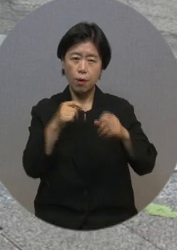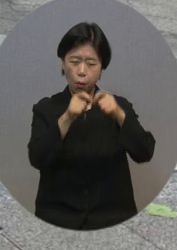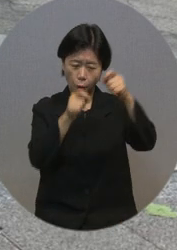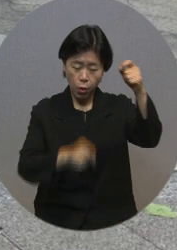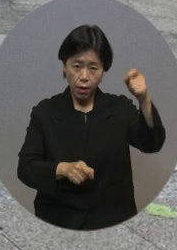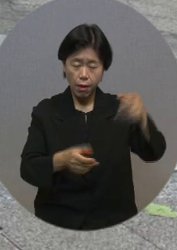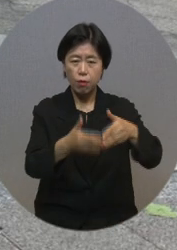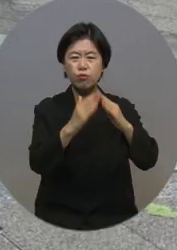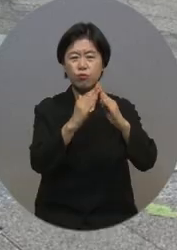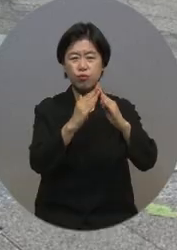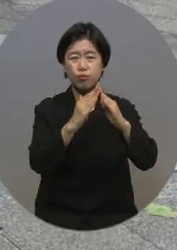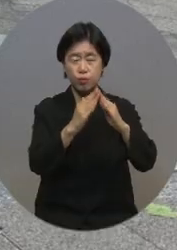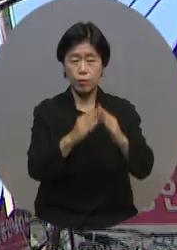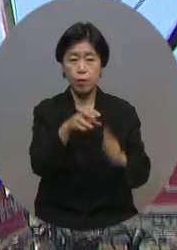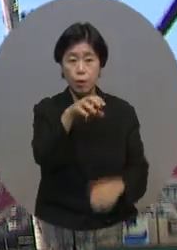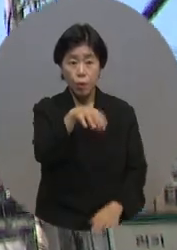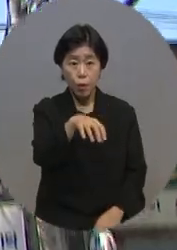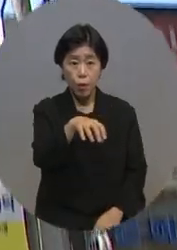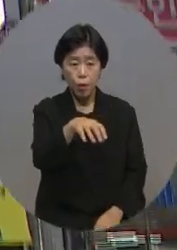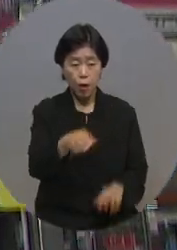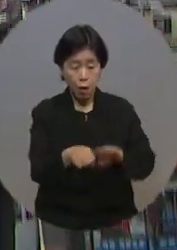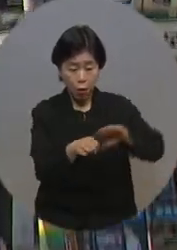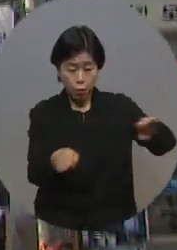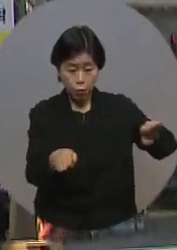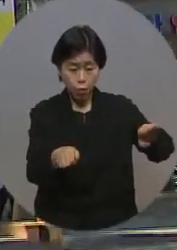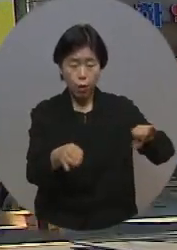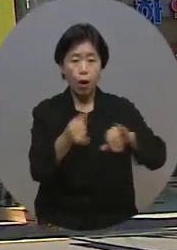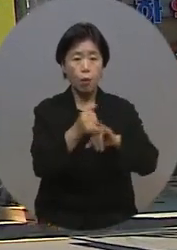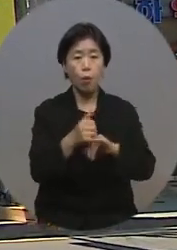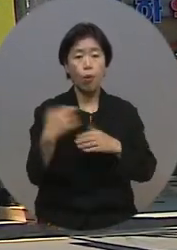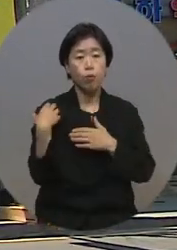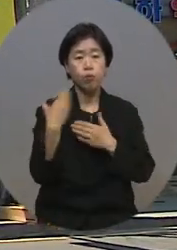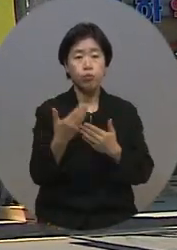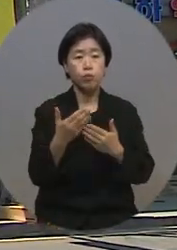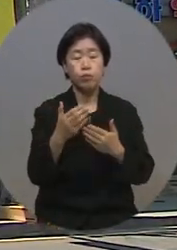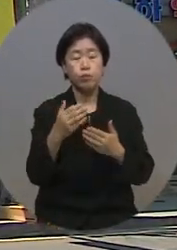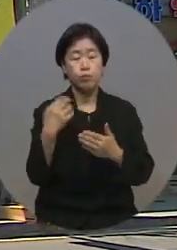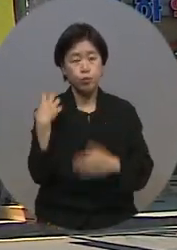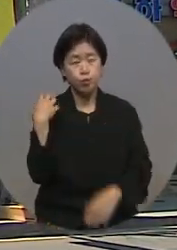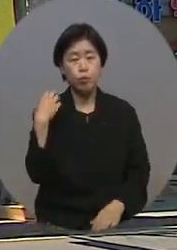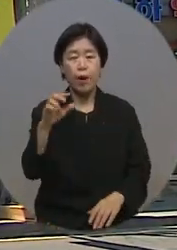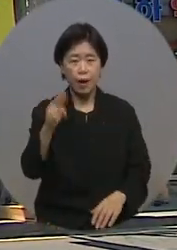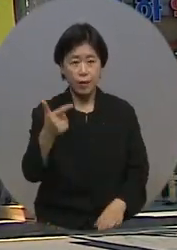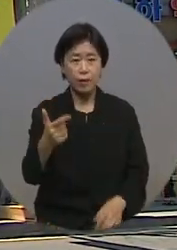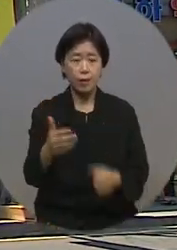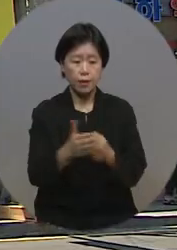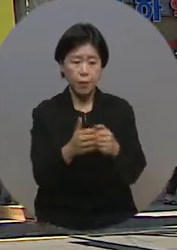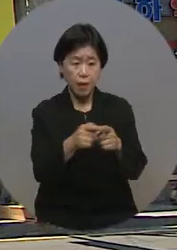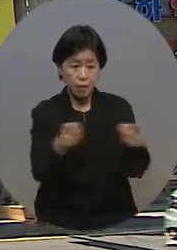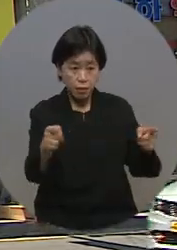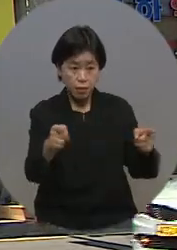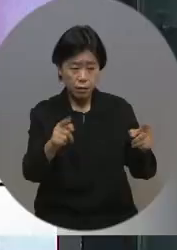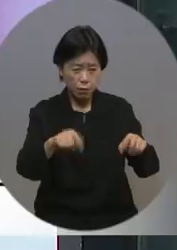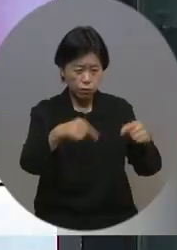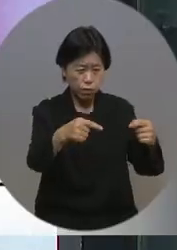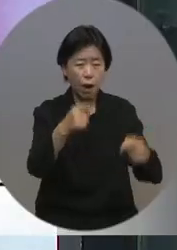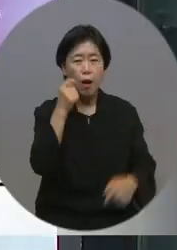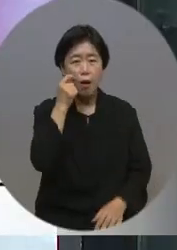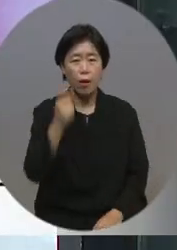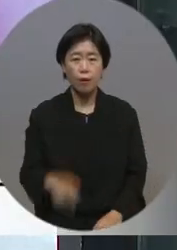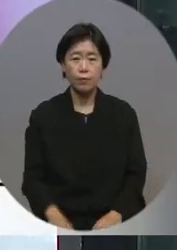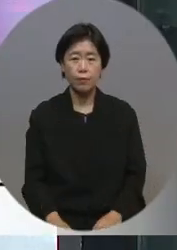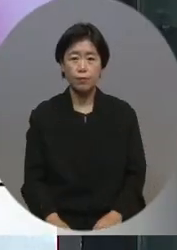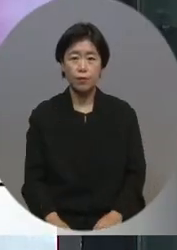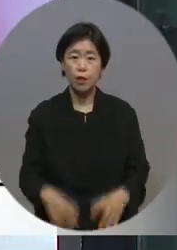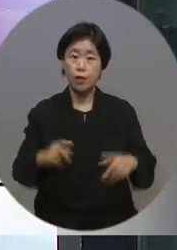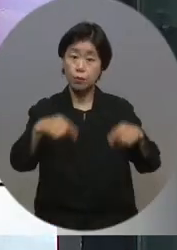대상이 아니라 실질적으로 이동약자가 이용할 수 있는 1층 생활 매장이 많지 않은 상황입니다.